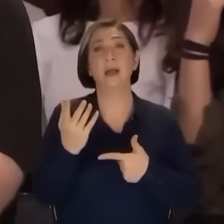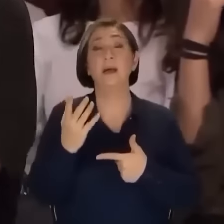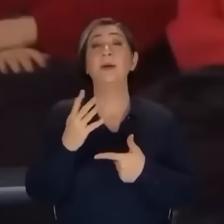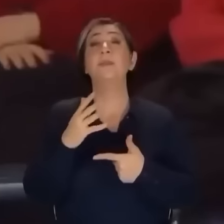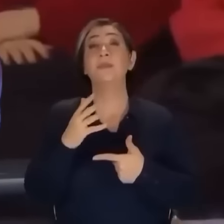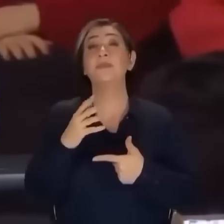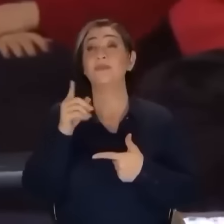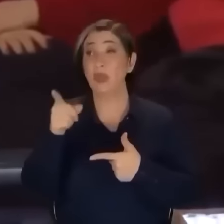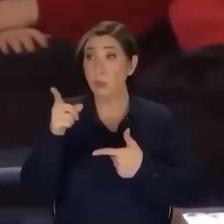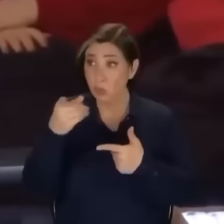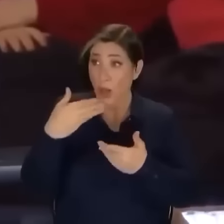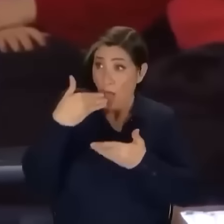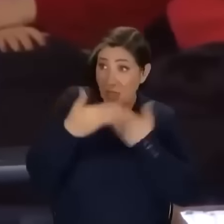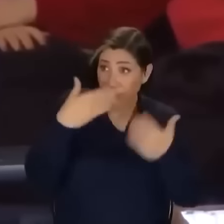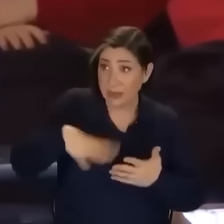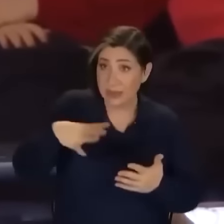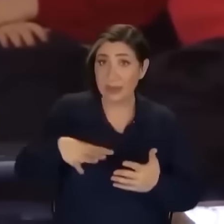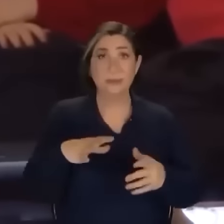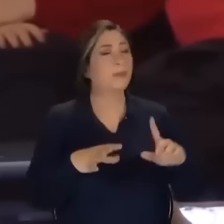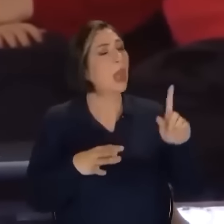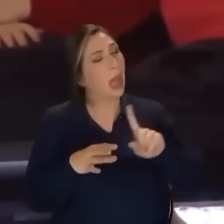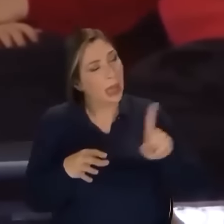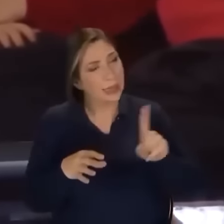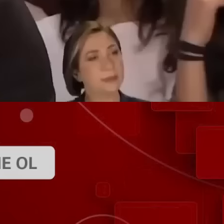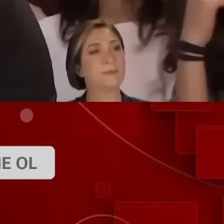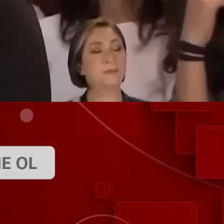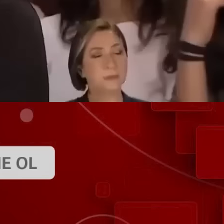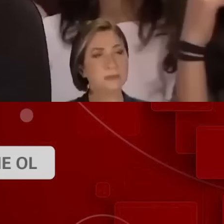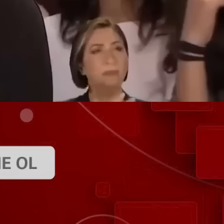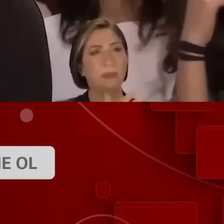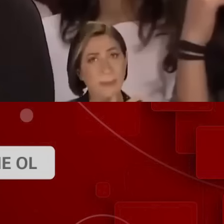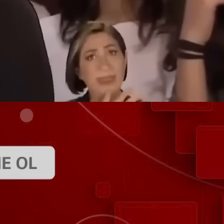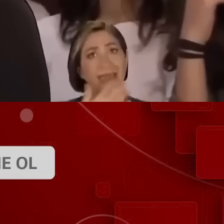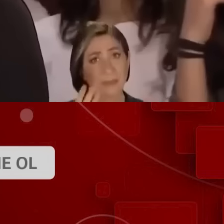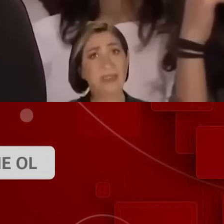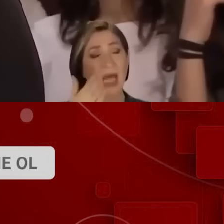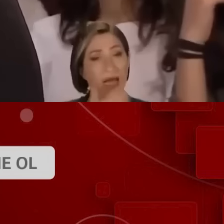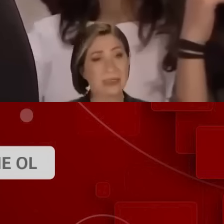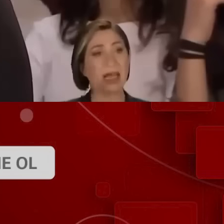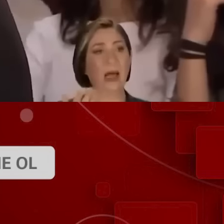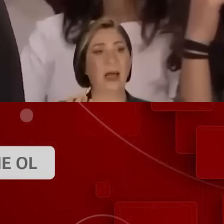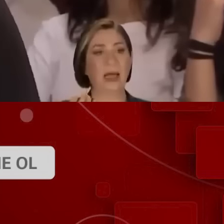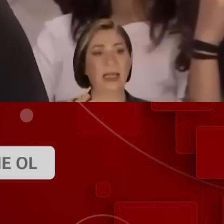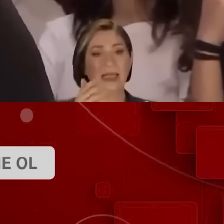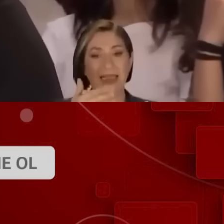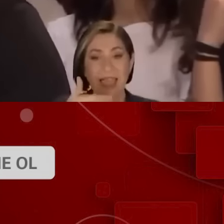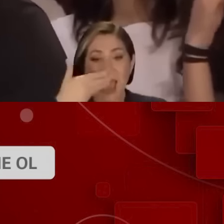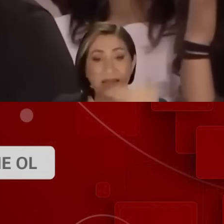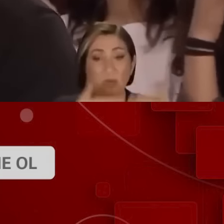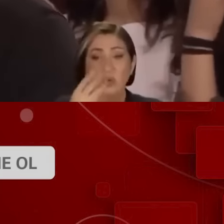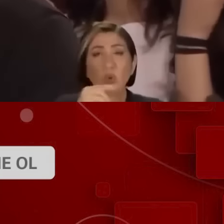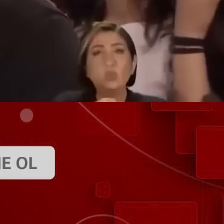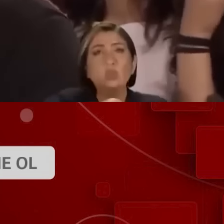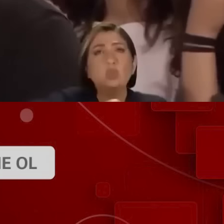izleyelim Ya sen bunu mu kastettin Hayır hayır bu bir Bu bir Yani bizim bildiğimiz aslında Zaten tarif olarak çok uzun